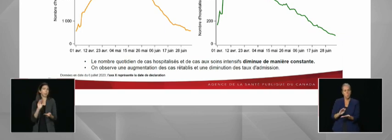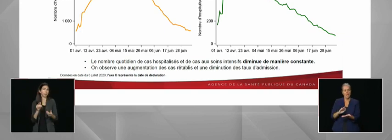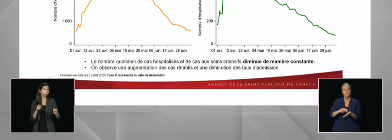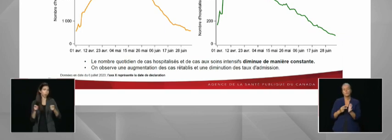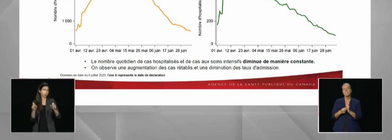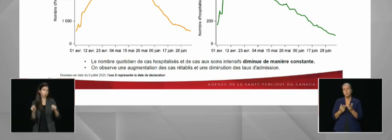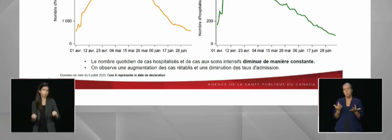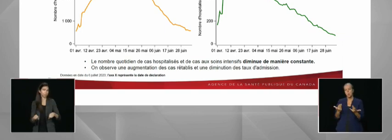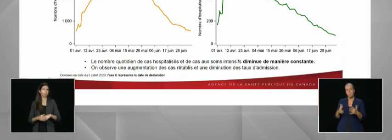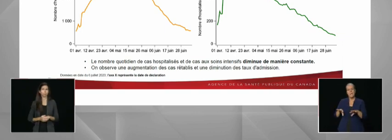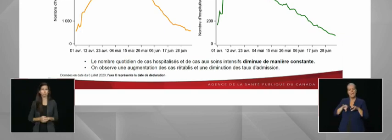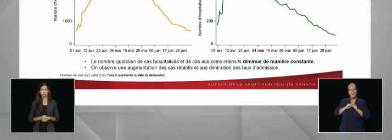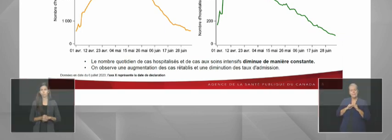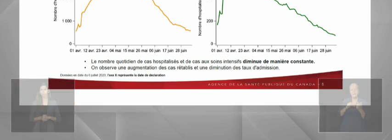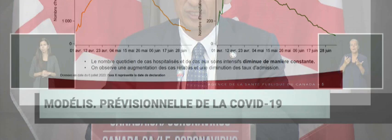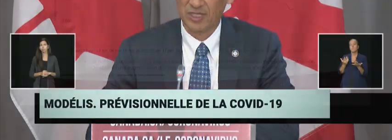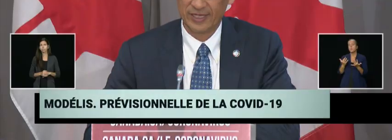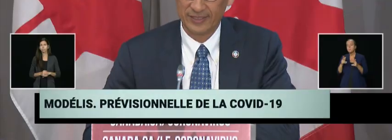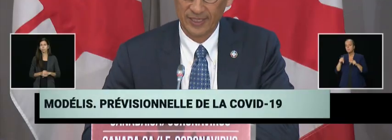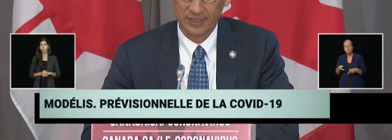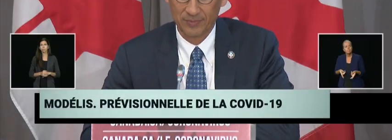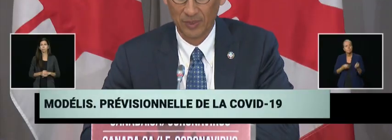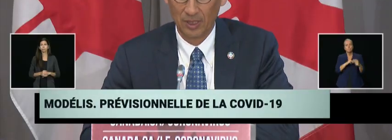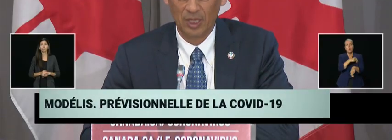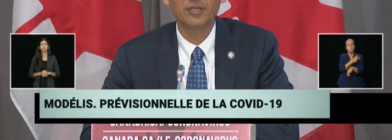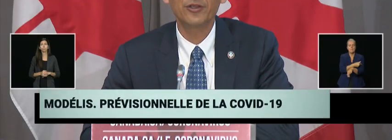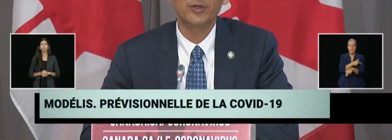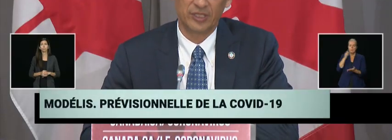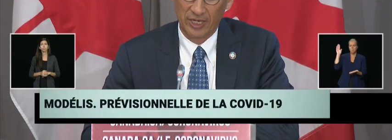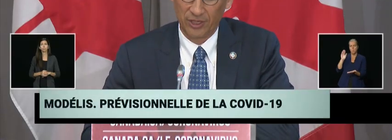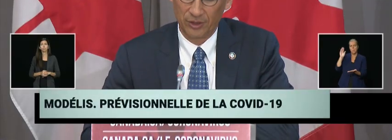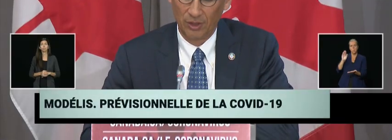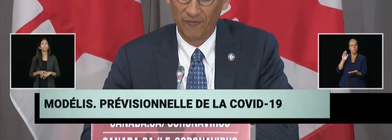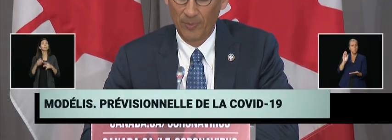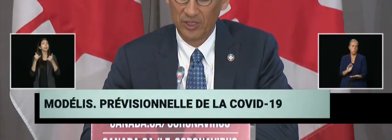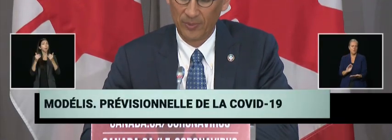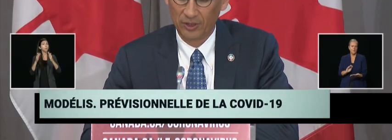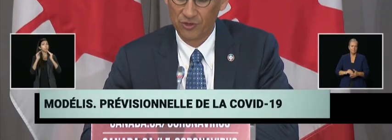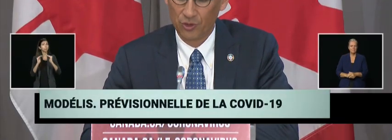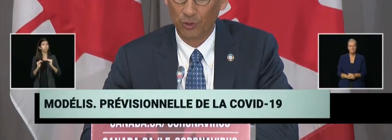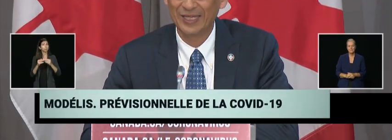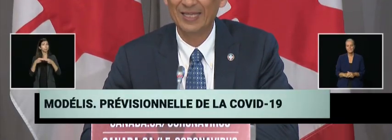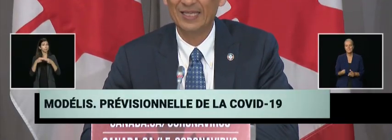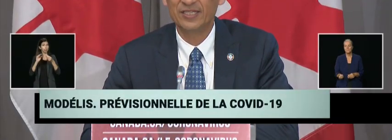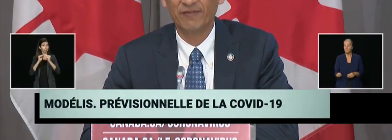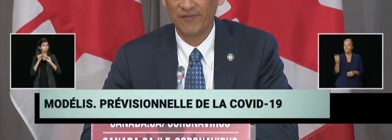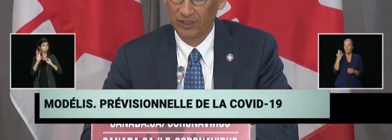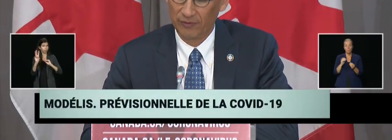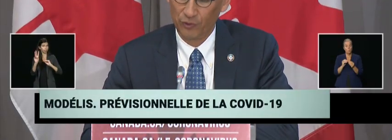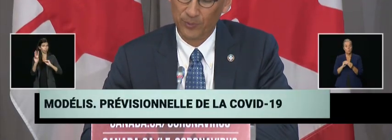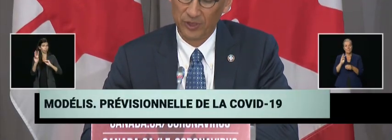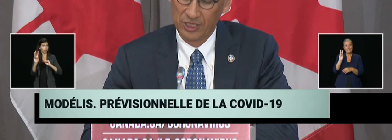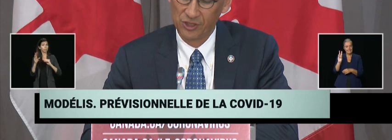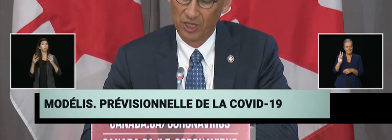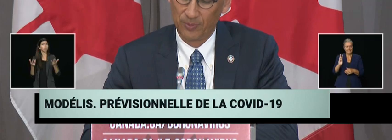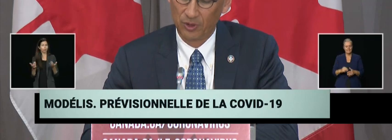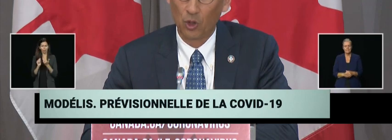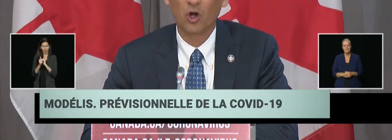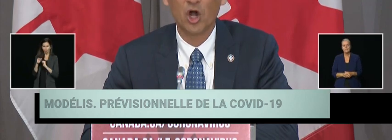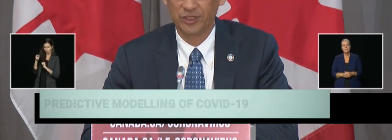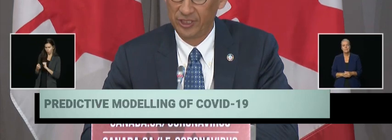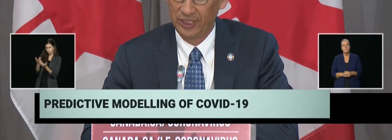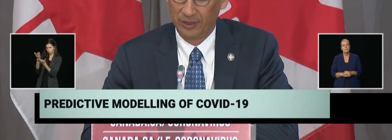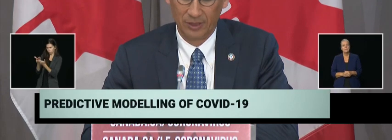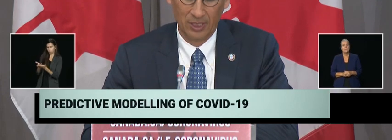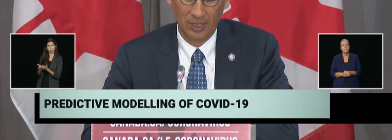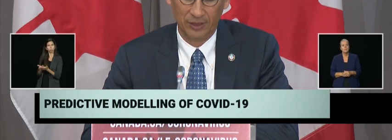graves. Moving on to slide 6, another indicator of epidemic control is the effective reproduction number